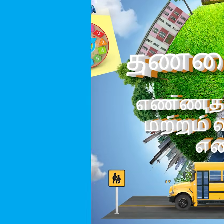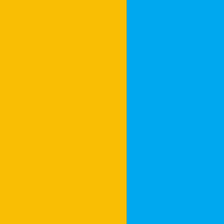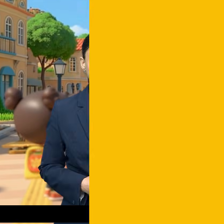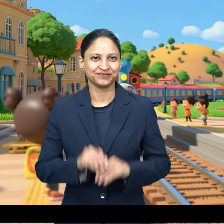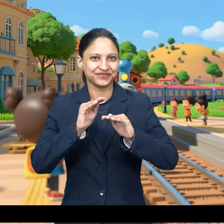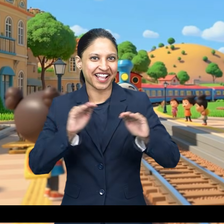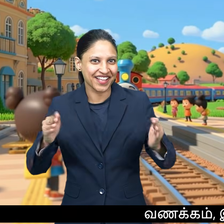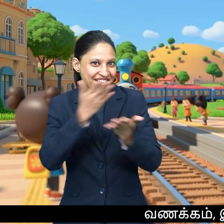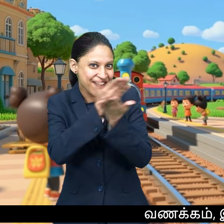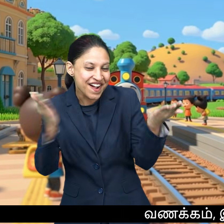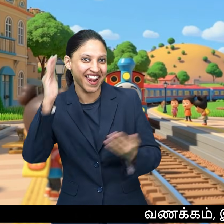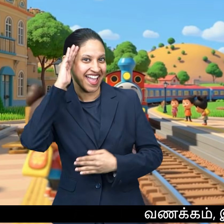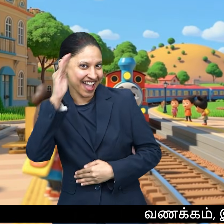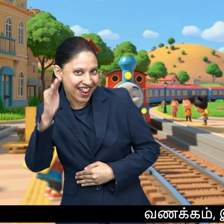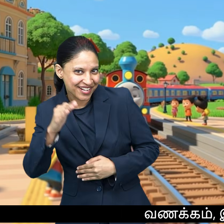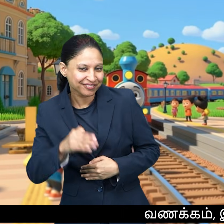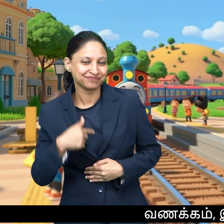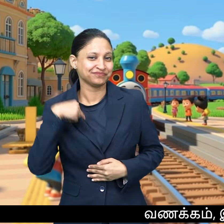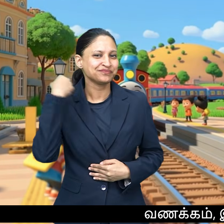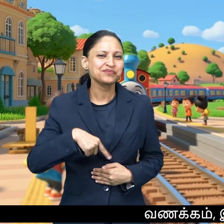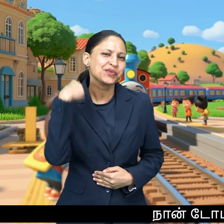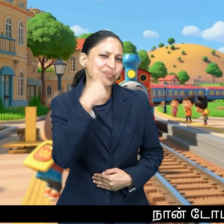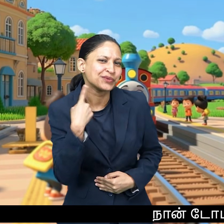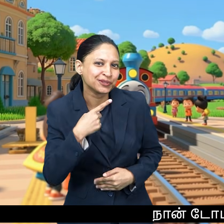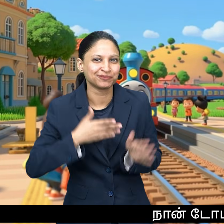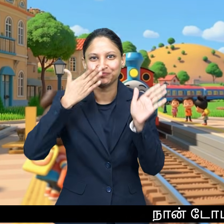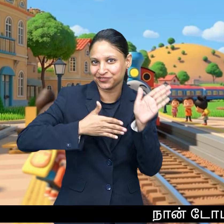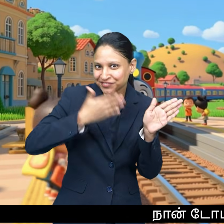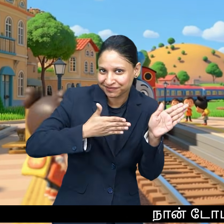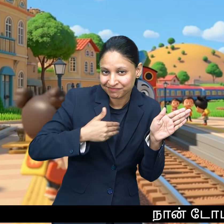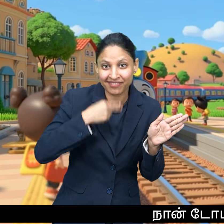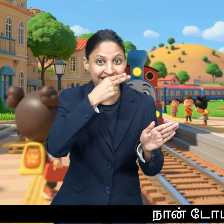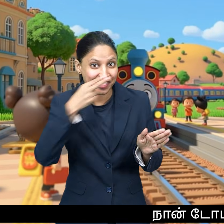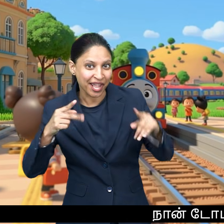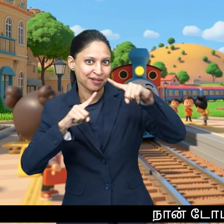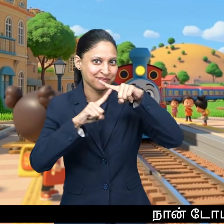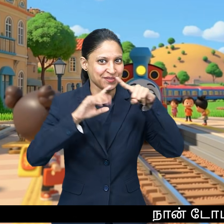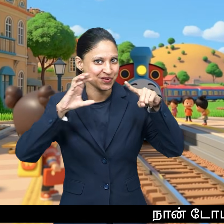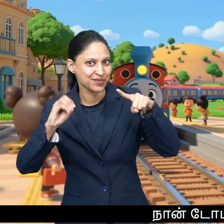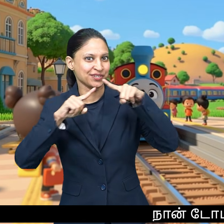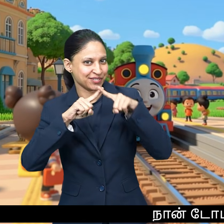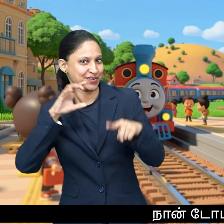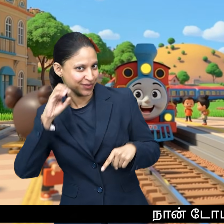வரை. வணக்கம் அன்பு நண்பர்களே, நான் டோட்டோ, ஒரு ரயில்.